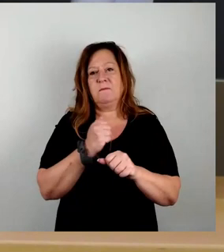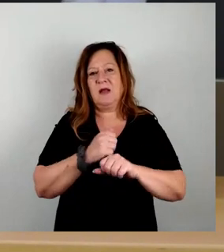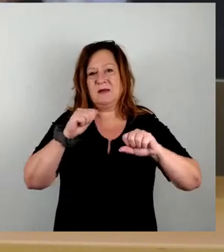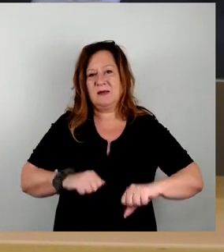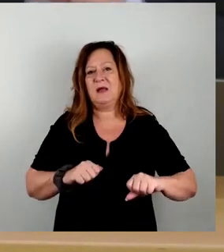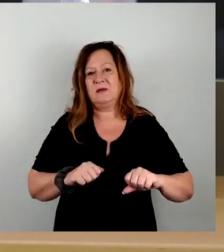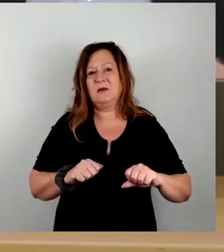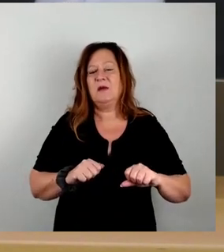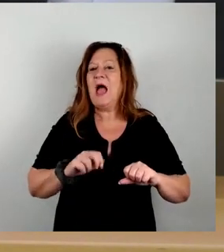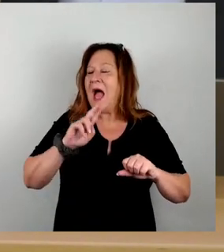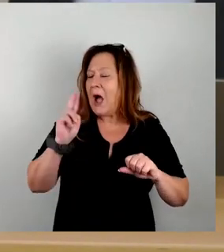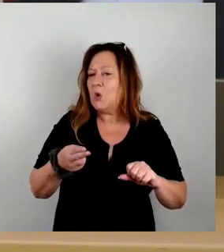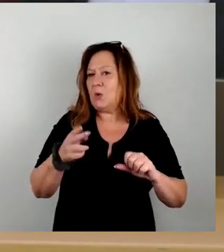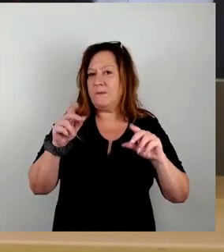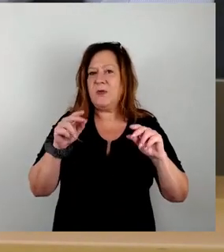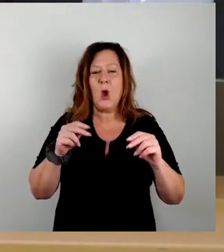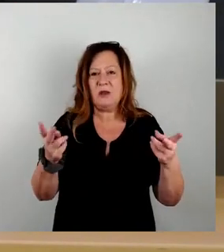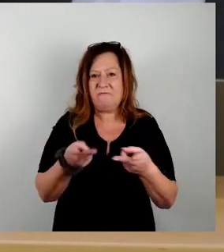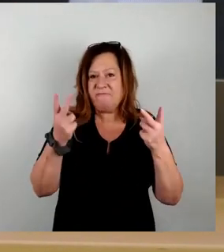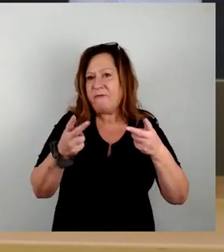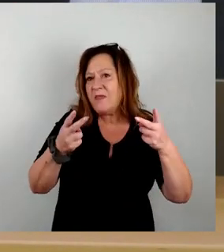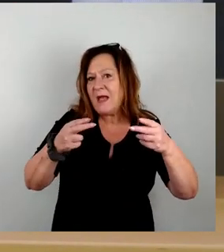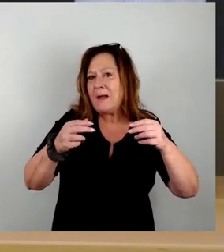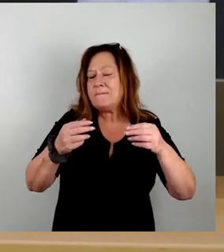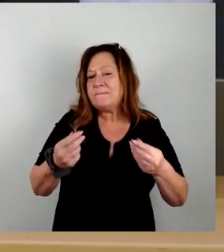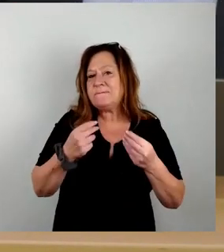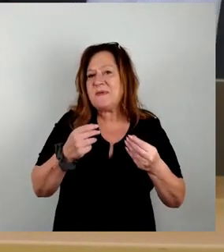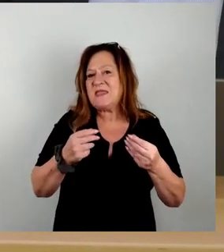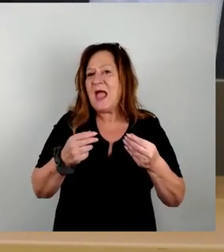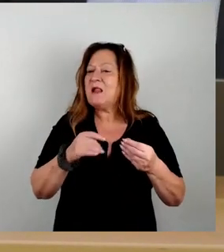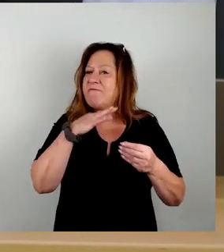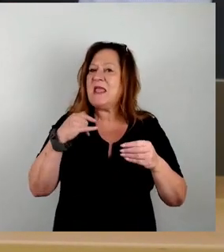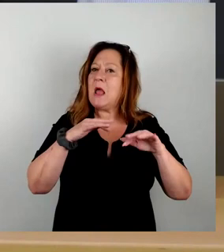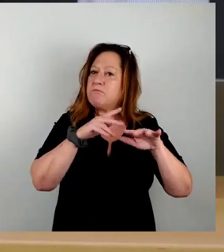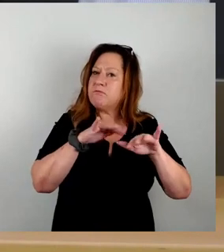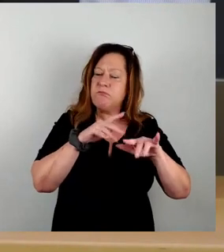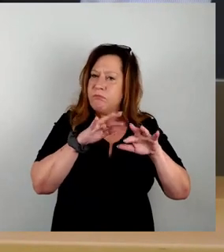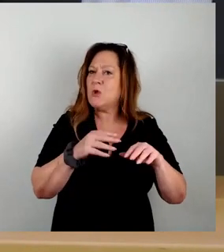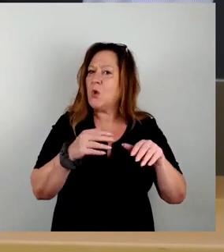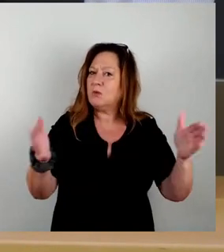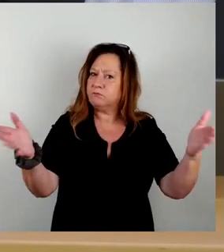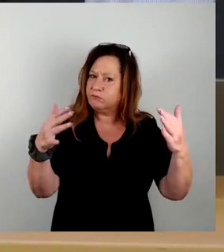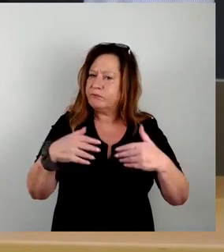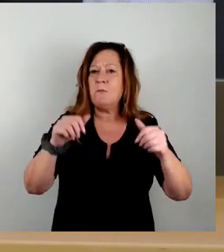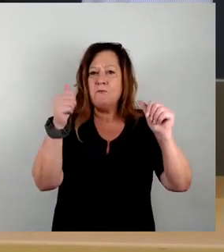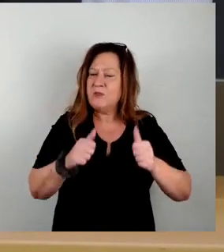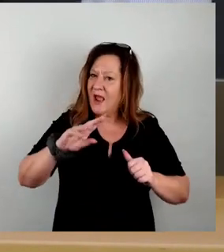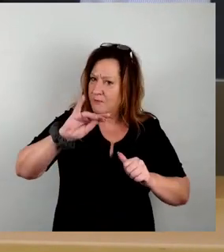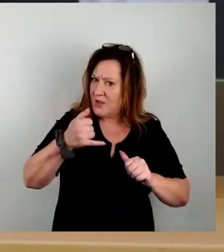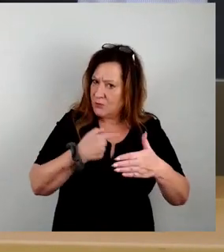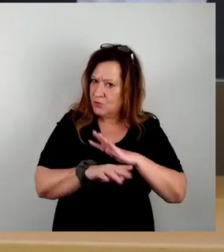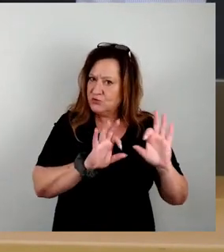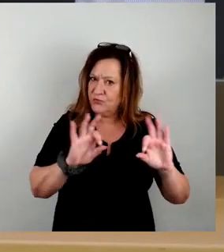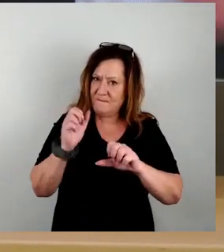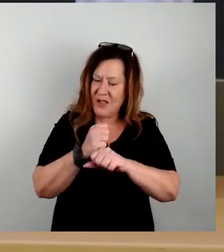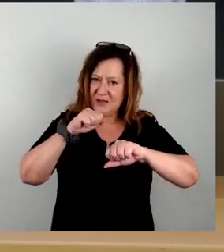tatsächlich Fördermittel in Millionenhöhe einwerben können, indem wir einige Pilot- und Modellprojekte signalisieren. Und was wollen wir?